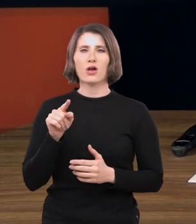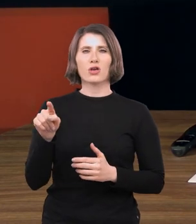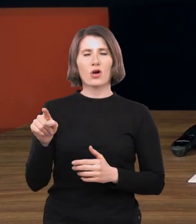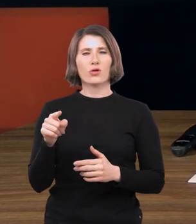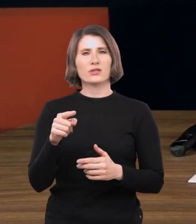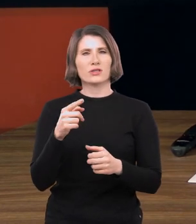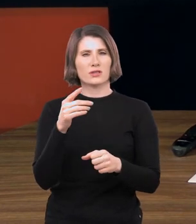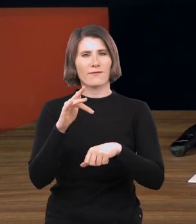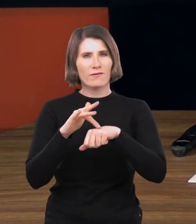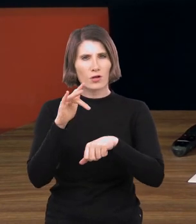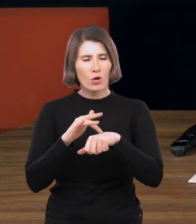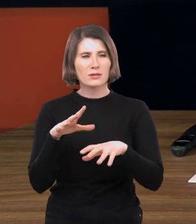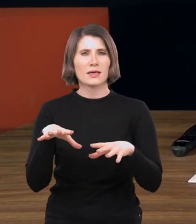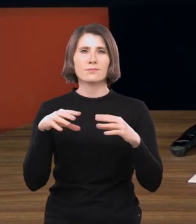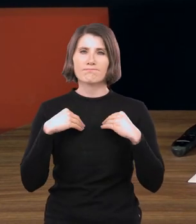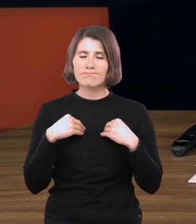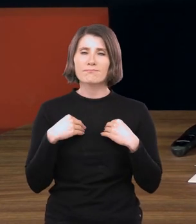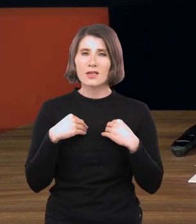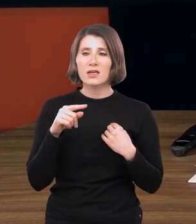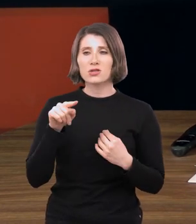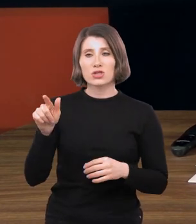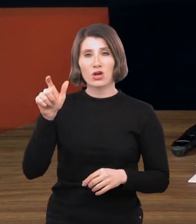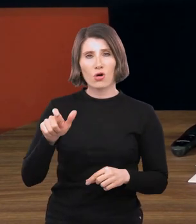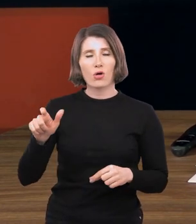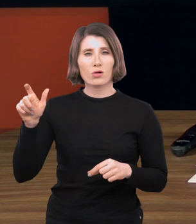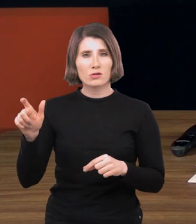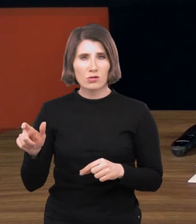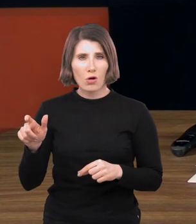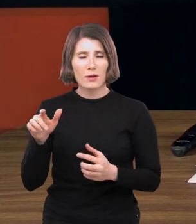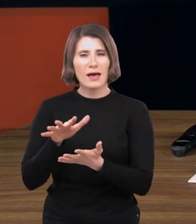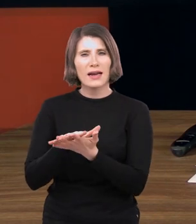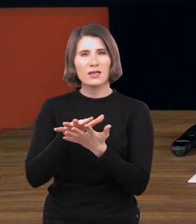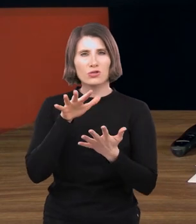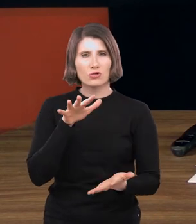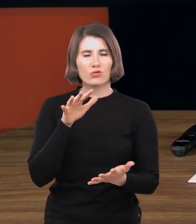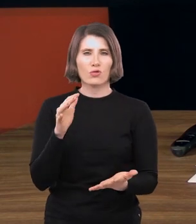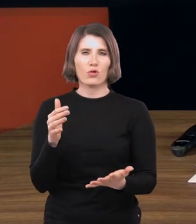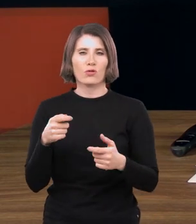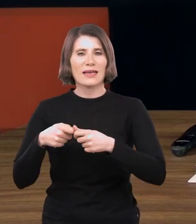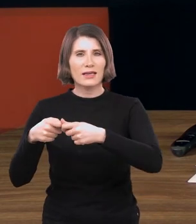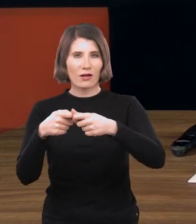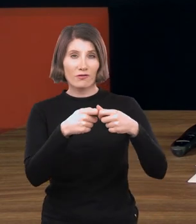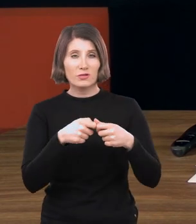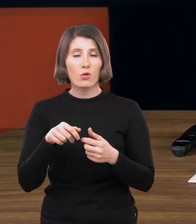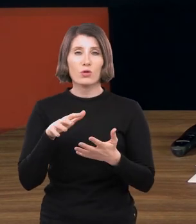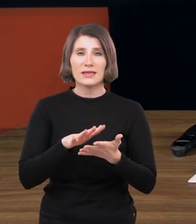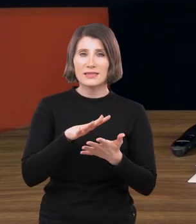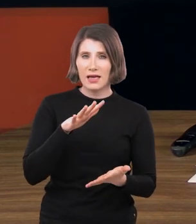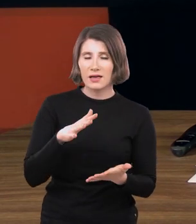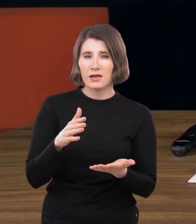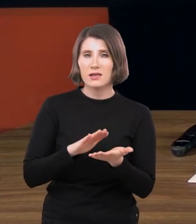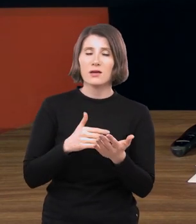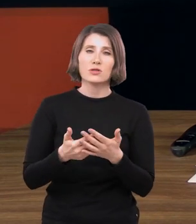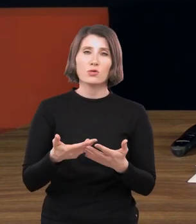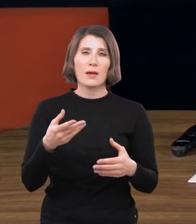oni do wniosku, że te osoby charakteryzują się pewnymi wspólnymi cechami. Do tych cech